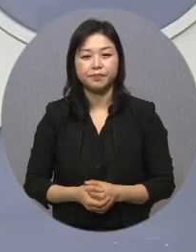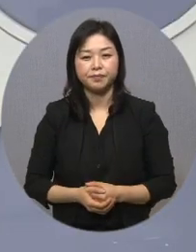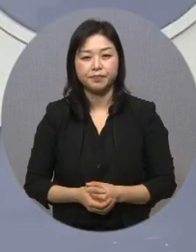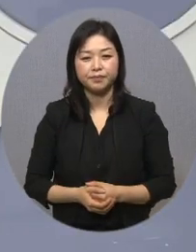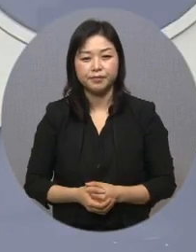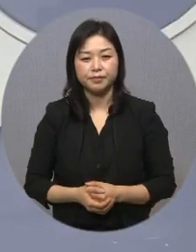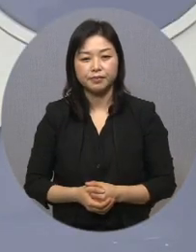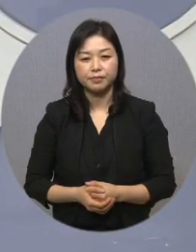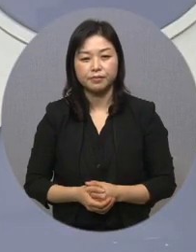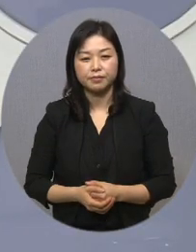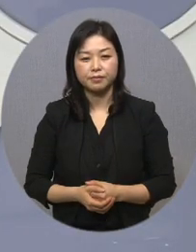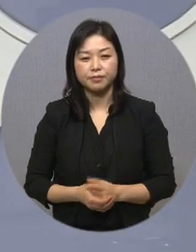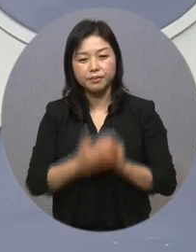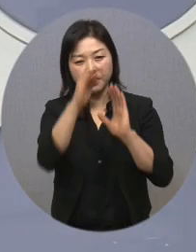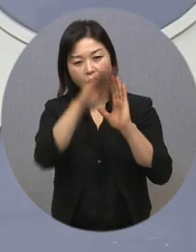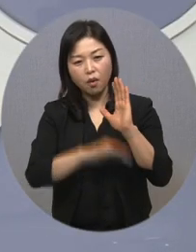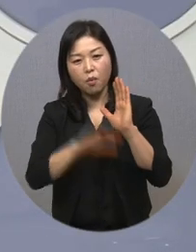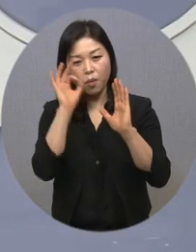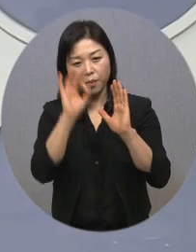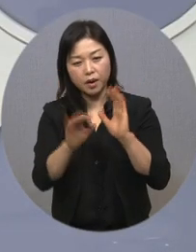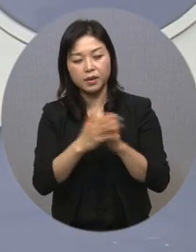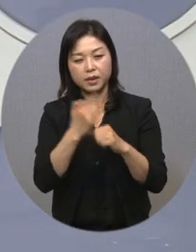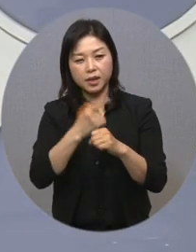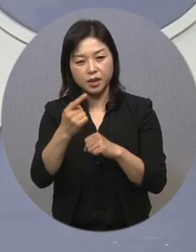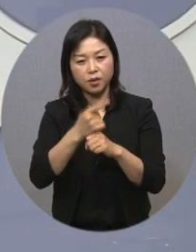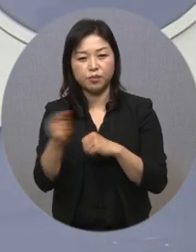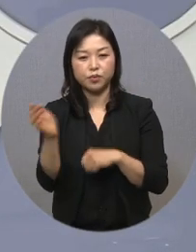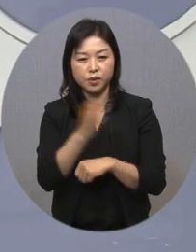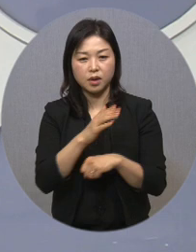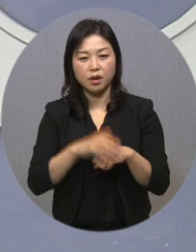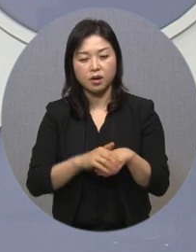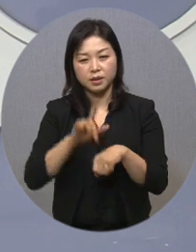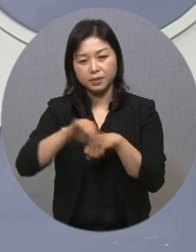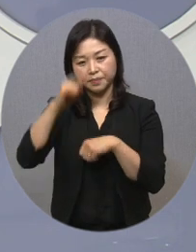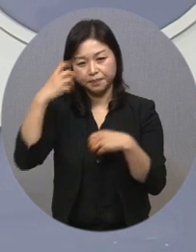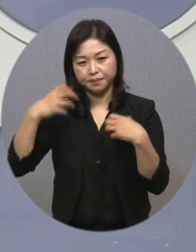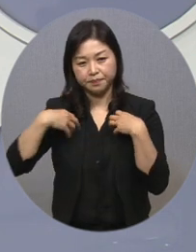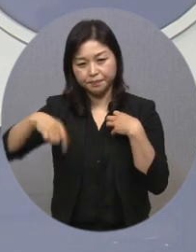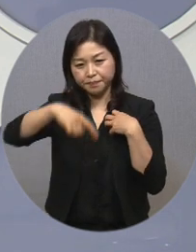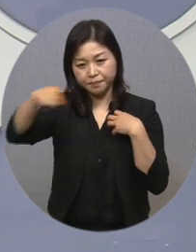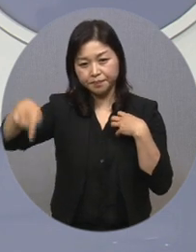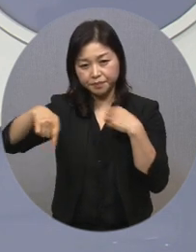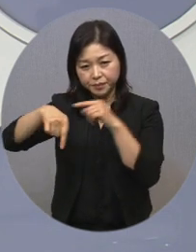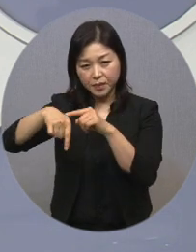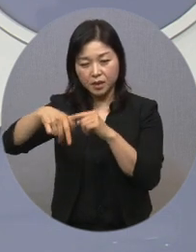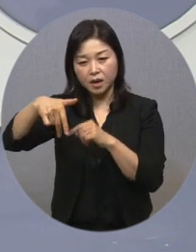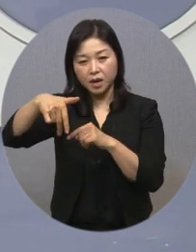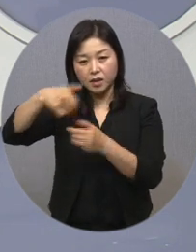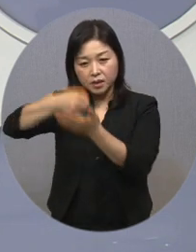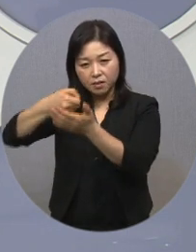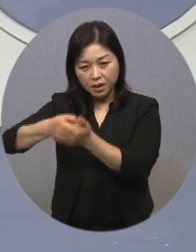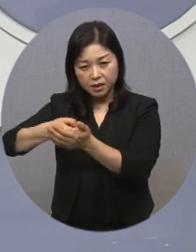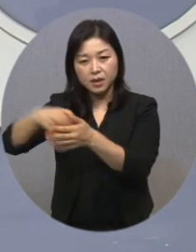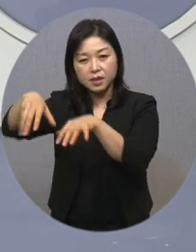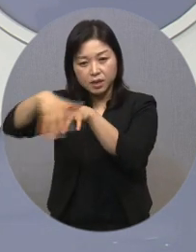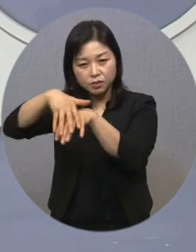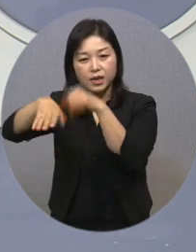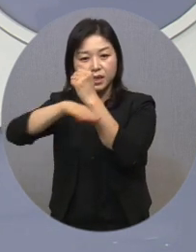여기에 이제 내년도부터 지방자치단체의 정원기구에 대한